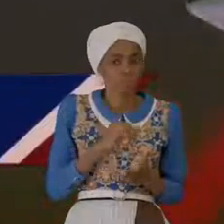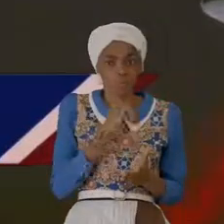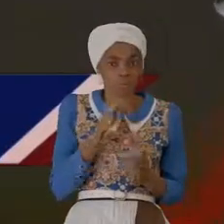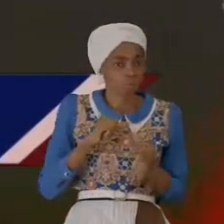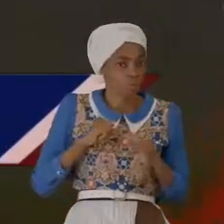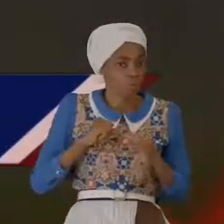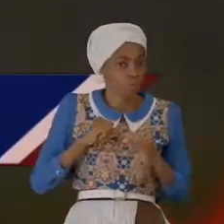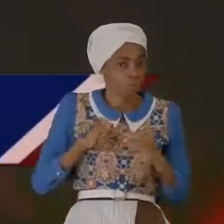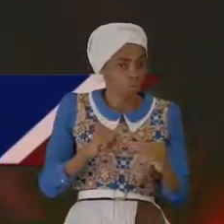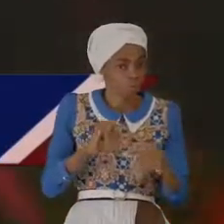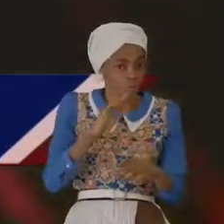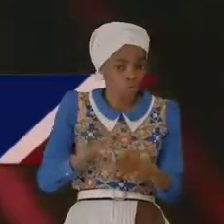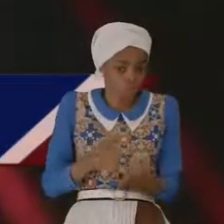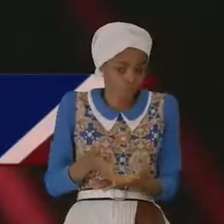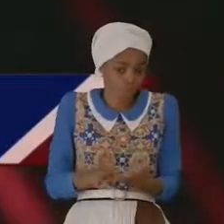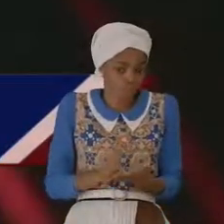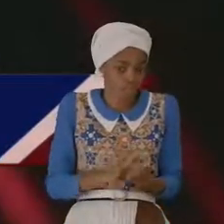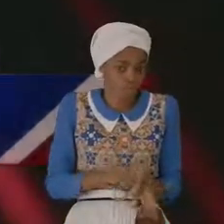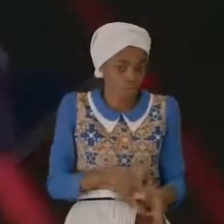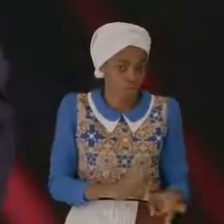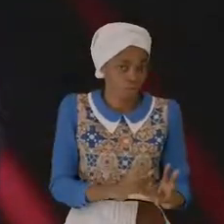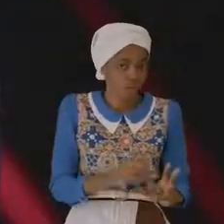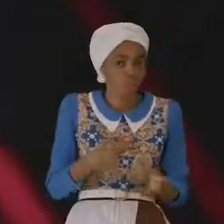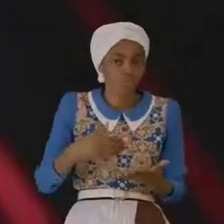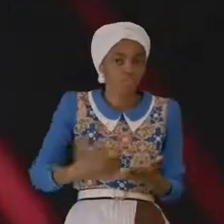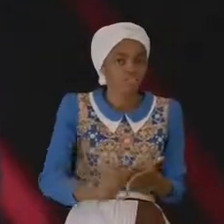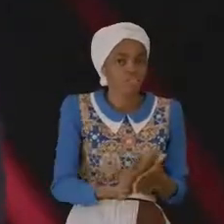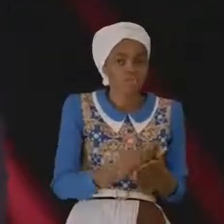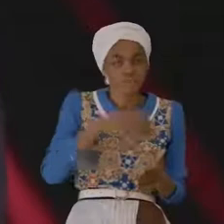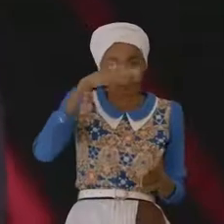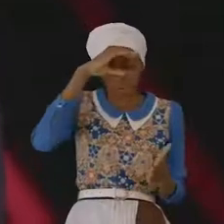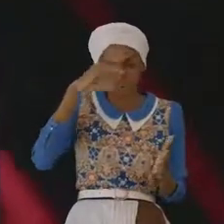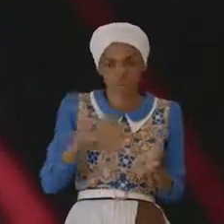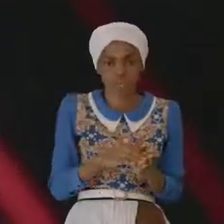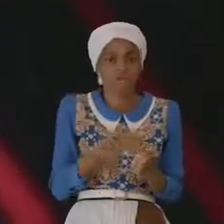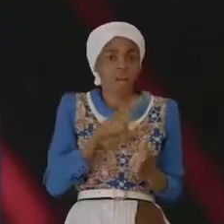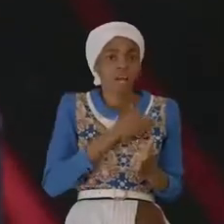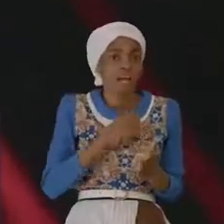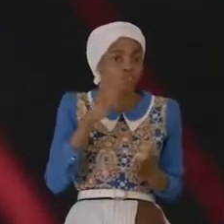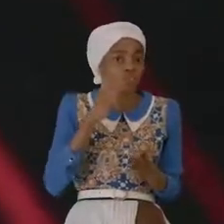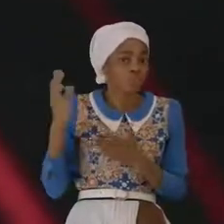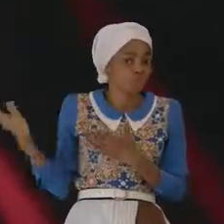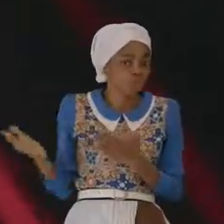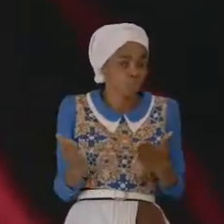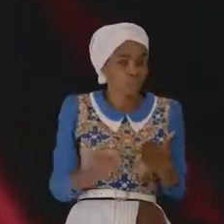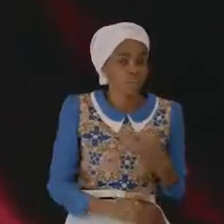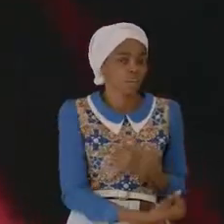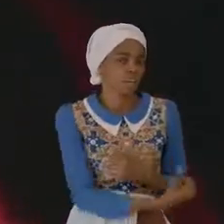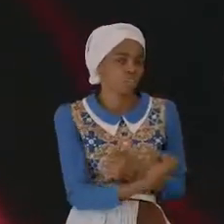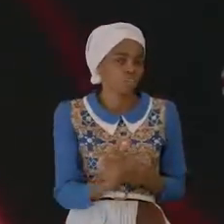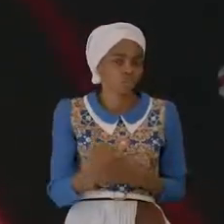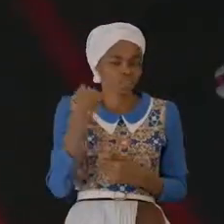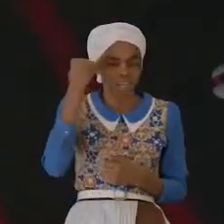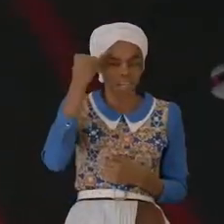de ne pas garder la voie de la nouvelle alliance et vous amener une